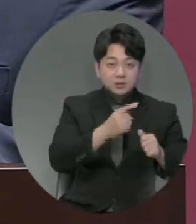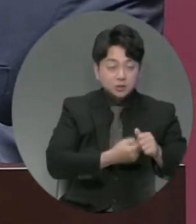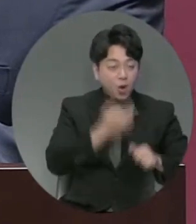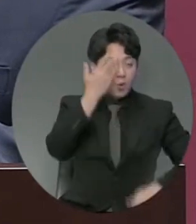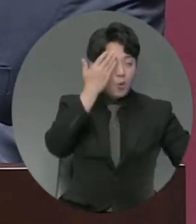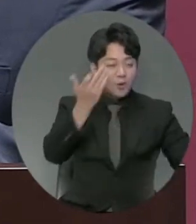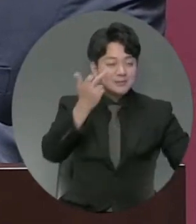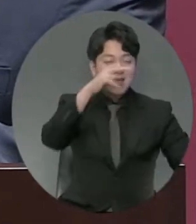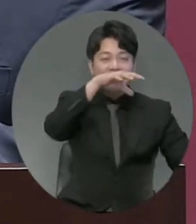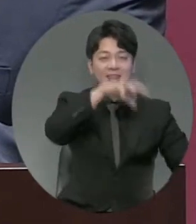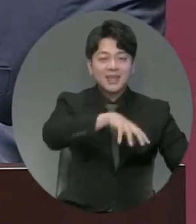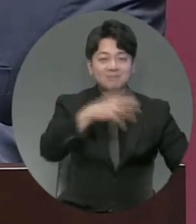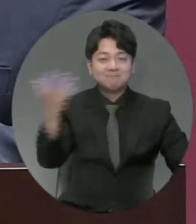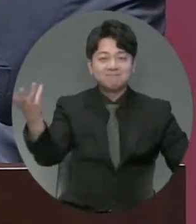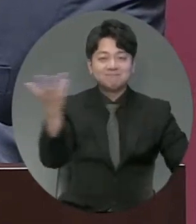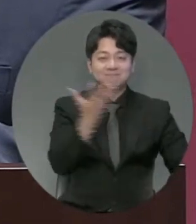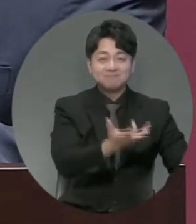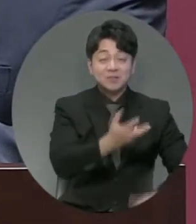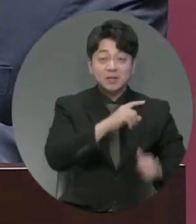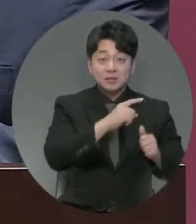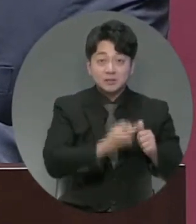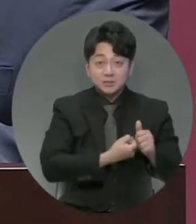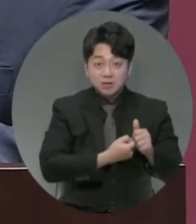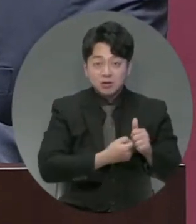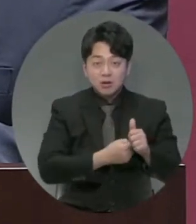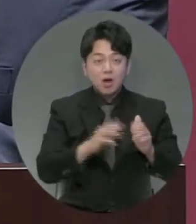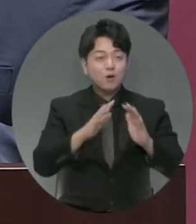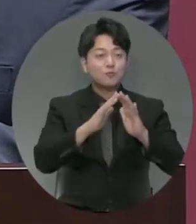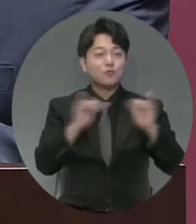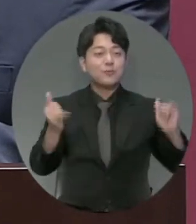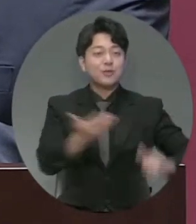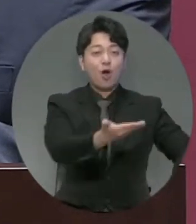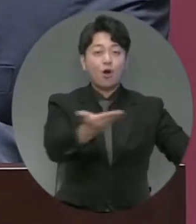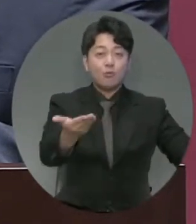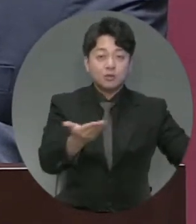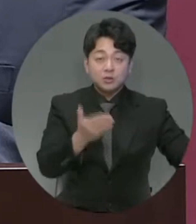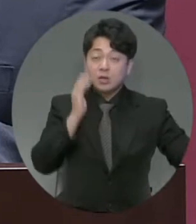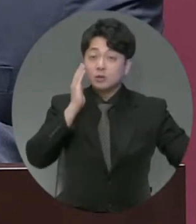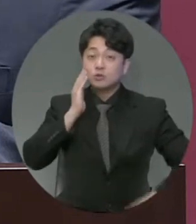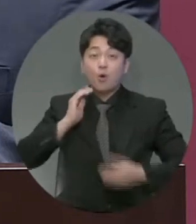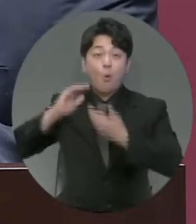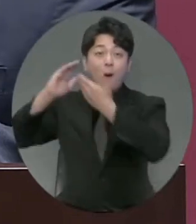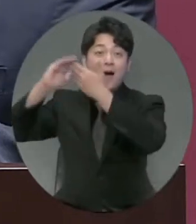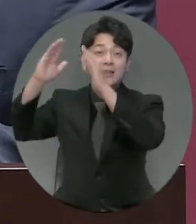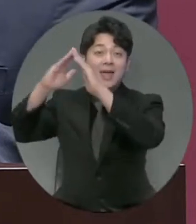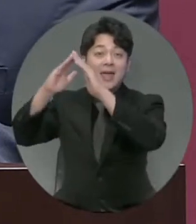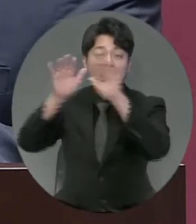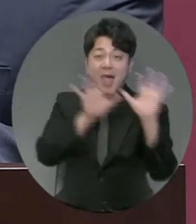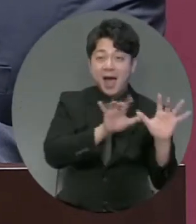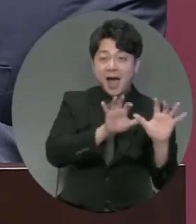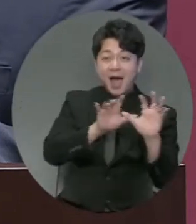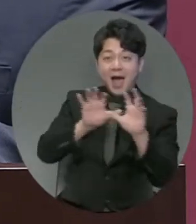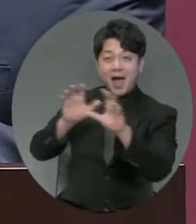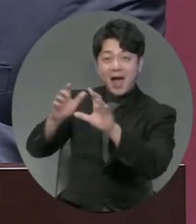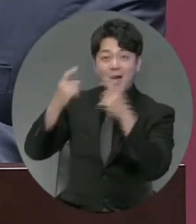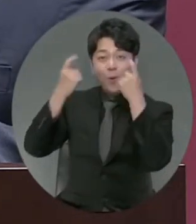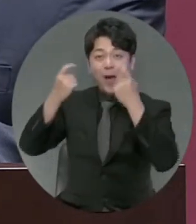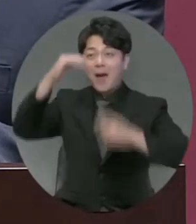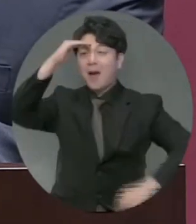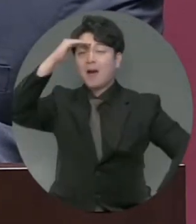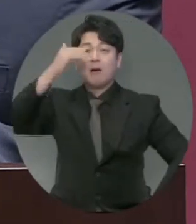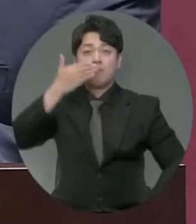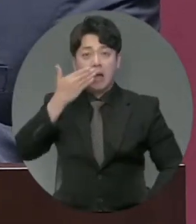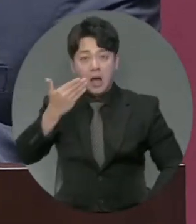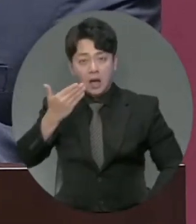그렇게 청와대를 방문하는 것을 좋아하고 하는 것도 또 하나 큰 우리 국민한테 베풀 수 있는